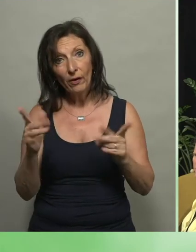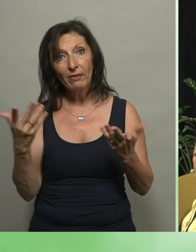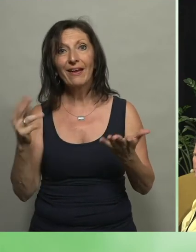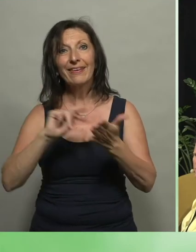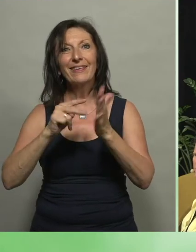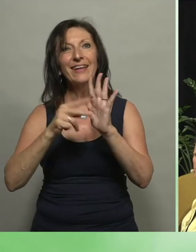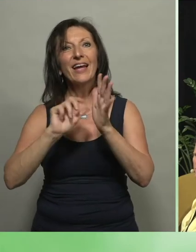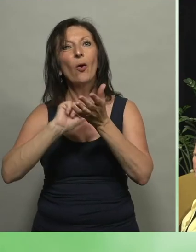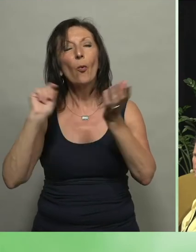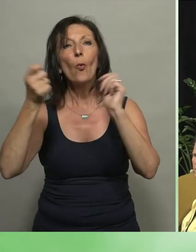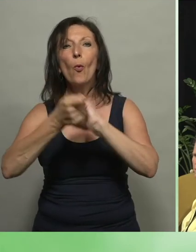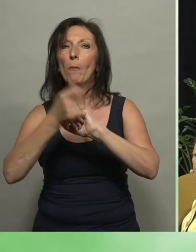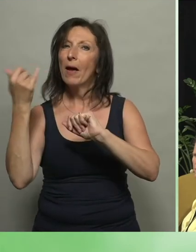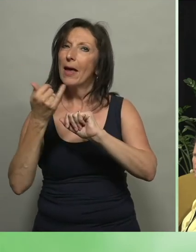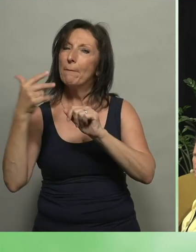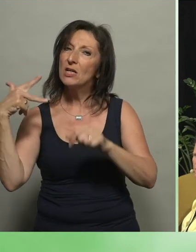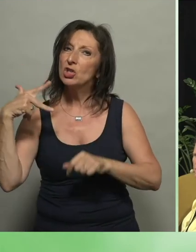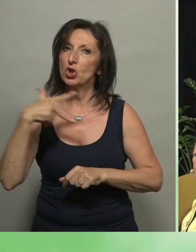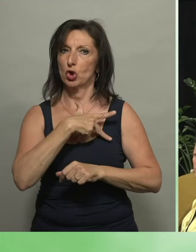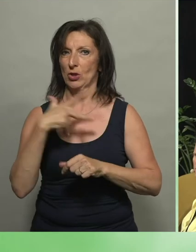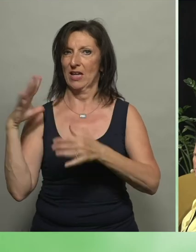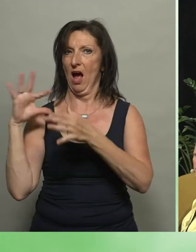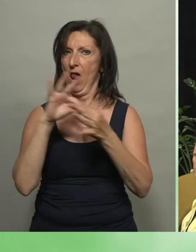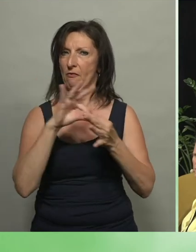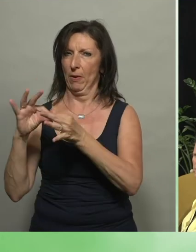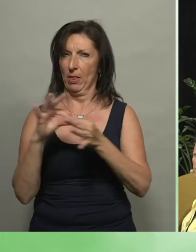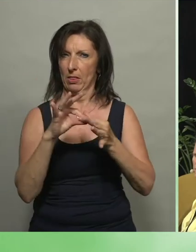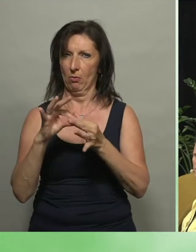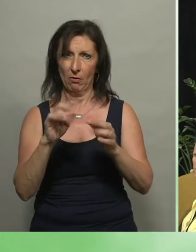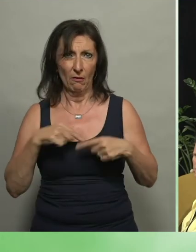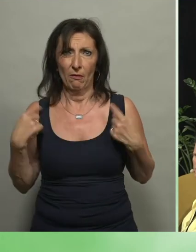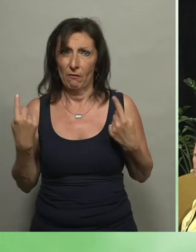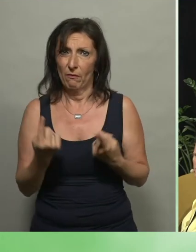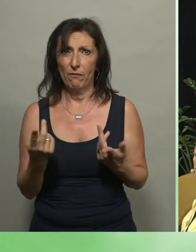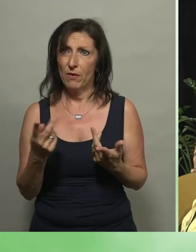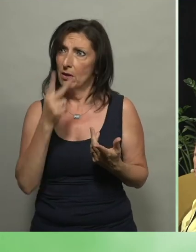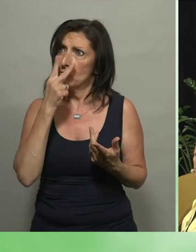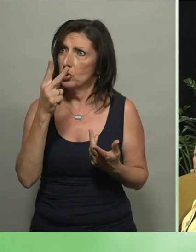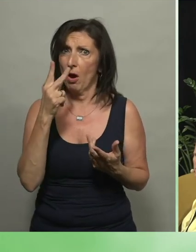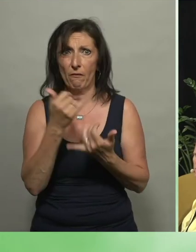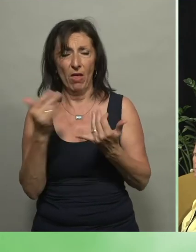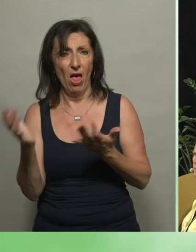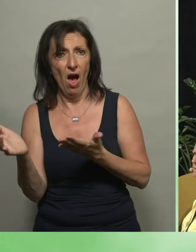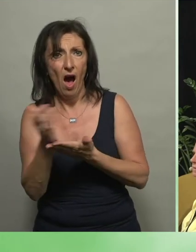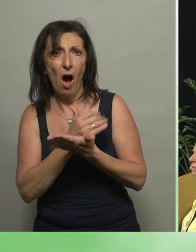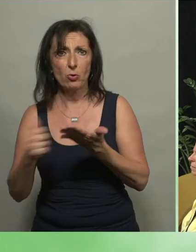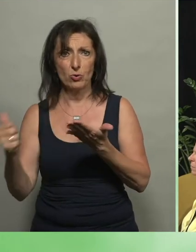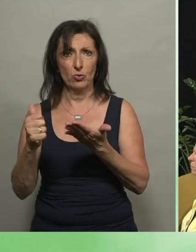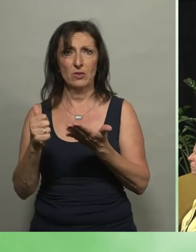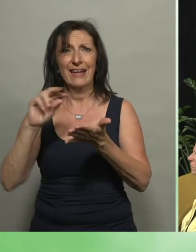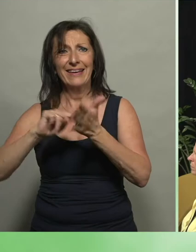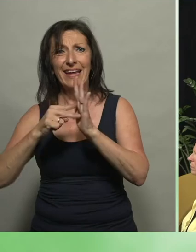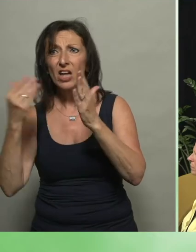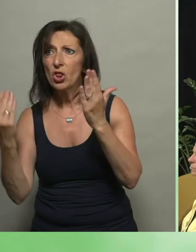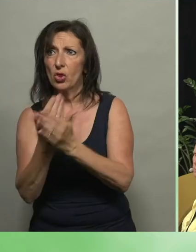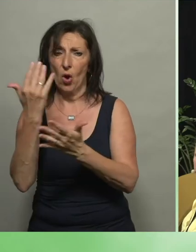dass es Innovationen gibt, die wir entscheiden, wie wir sie nutzen, wie wir sie einsetzen und welche Effekte damit